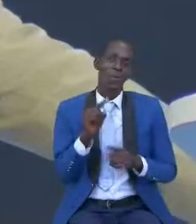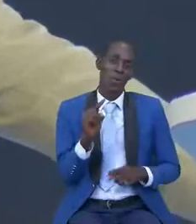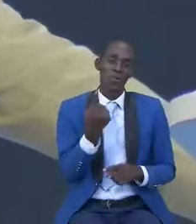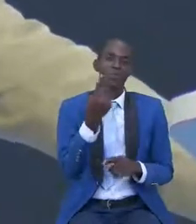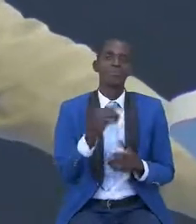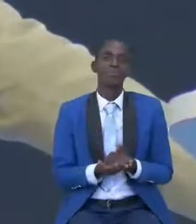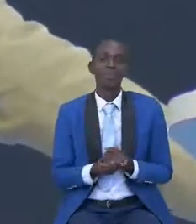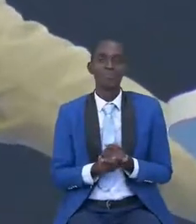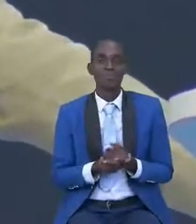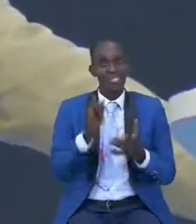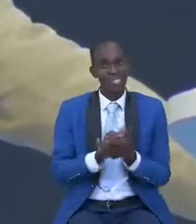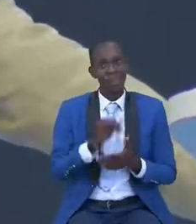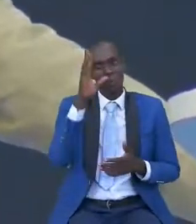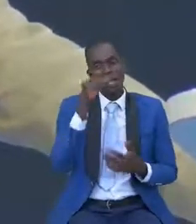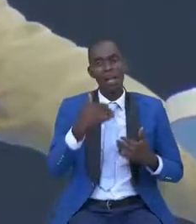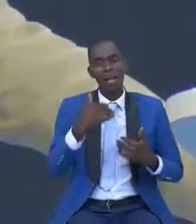seulement un mot.